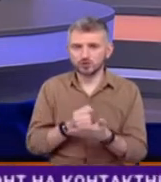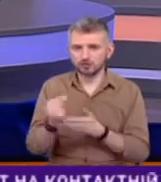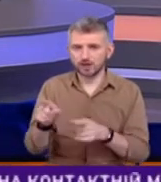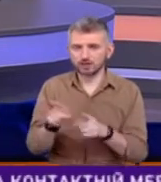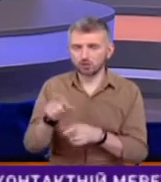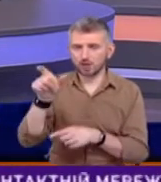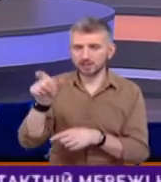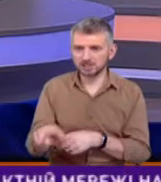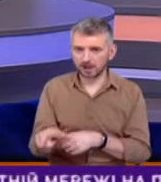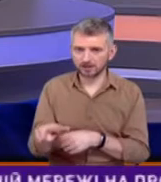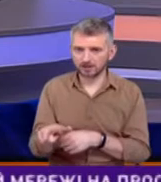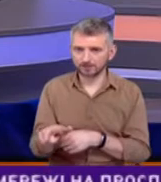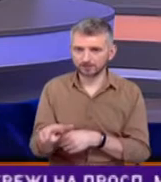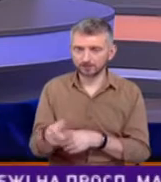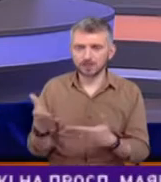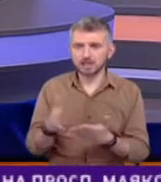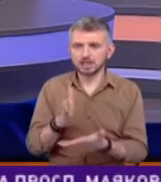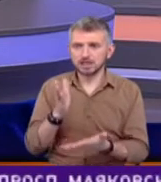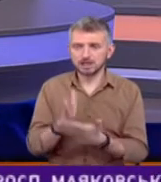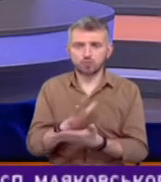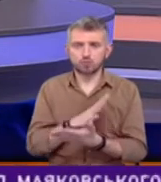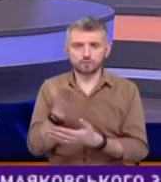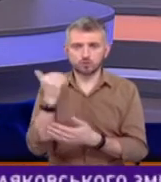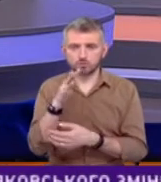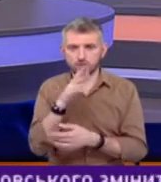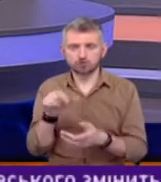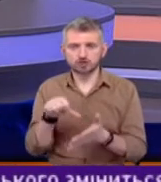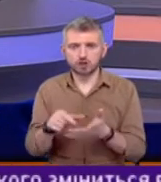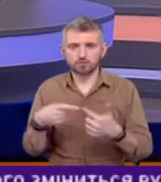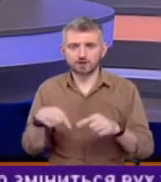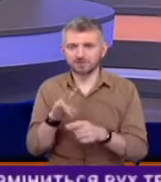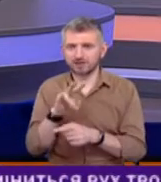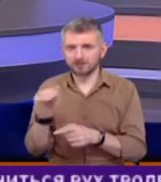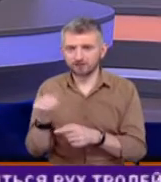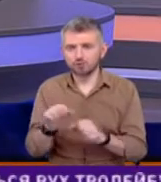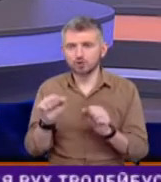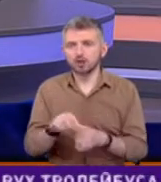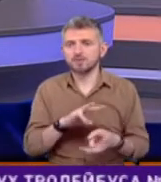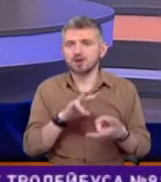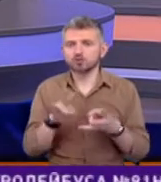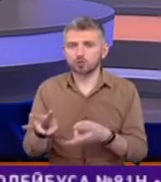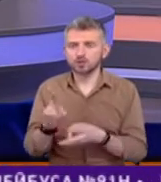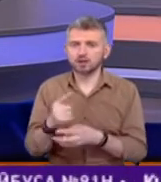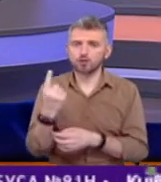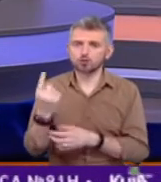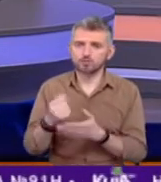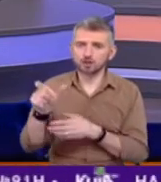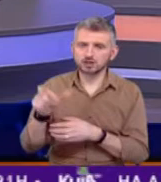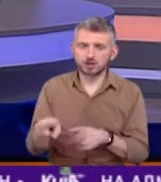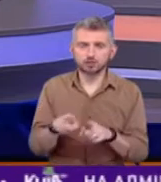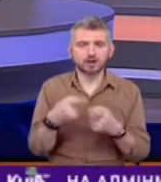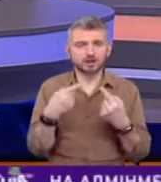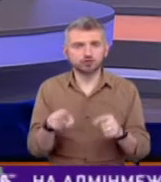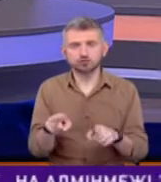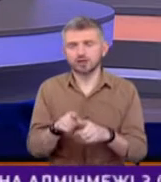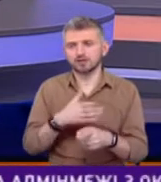такого кандидата, який є, був на той момент членом фракції «Народний фронт», могло б зашкодити як одному кандидату, так і іншому, так